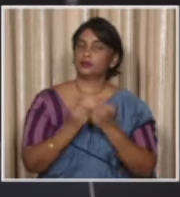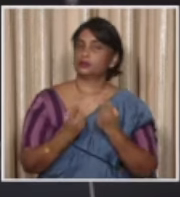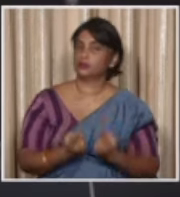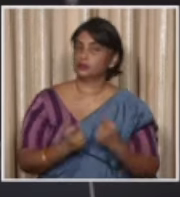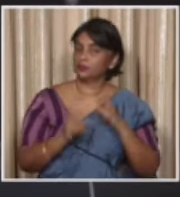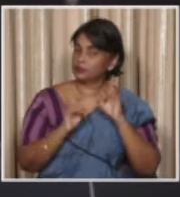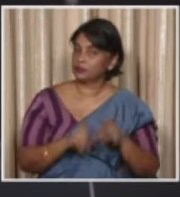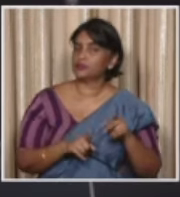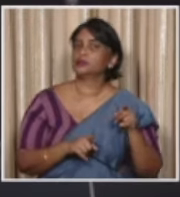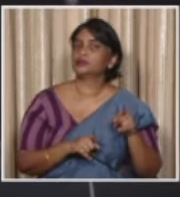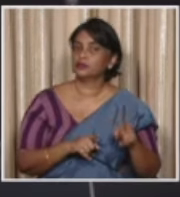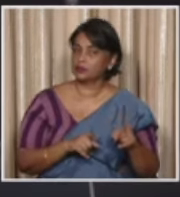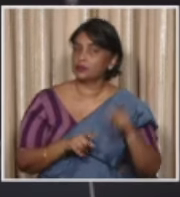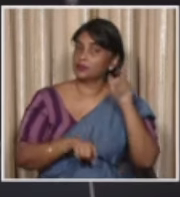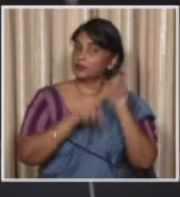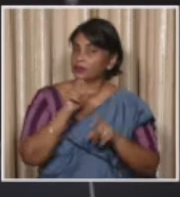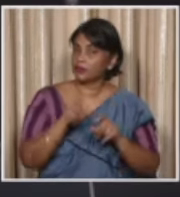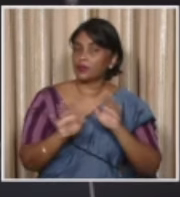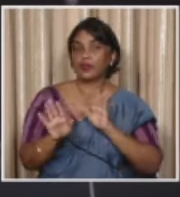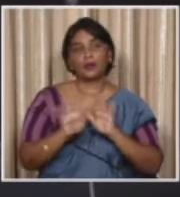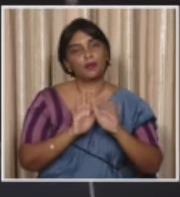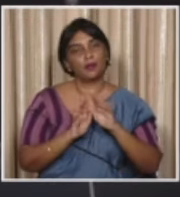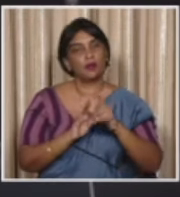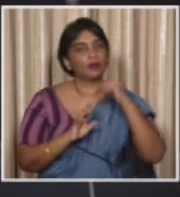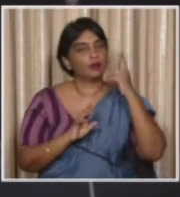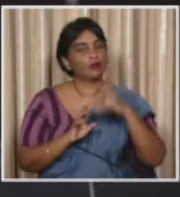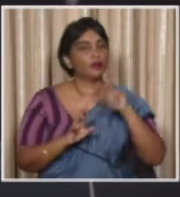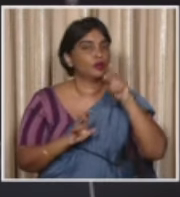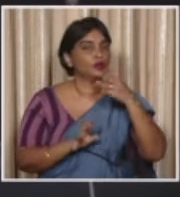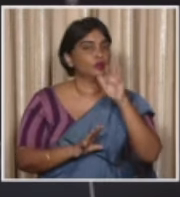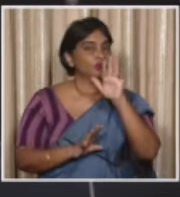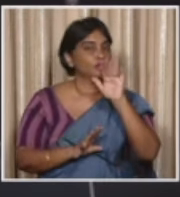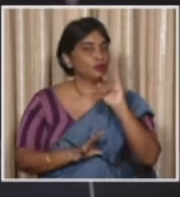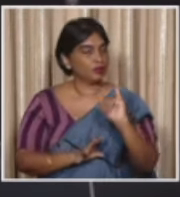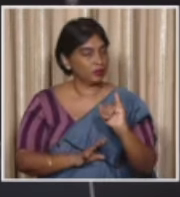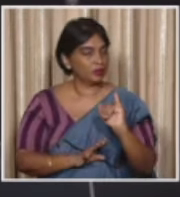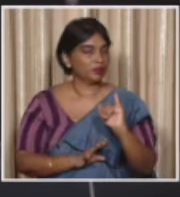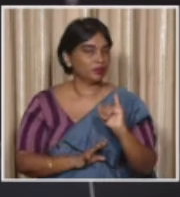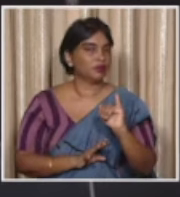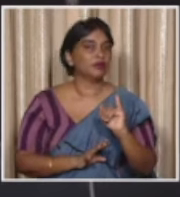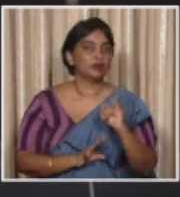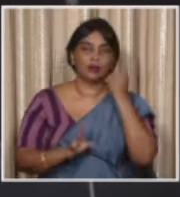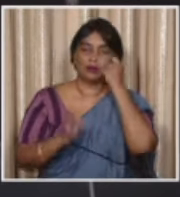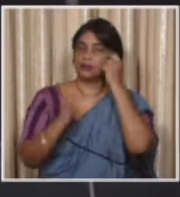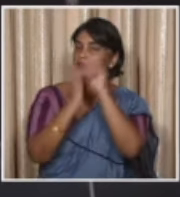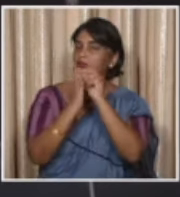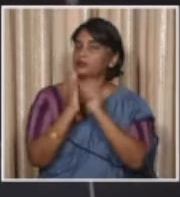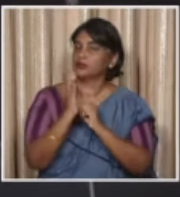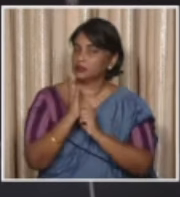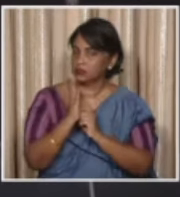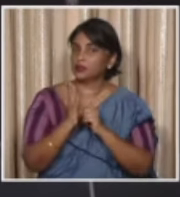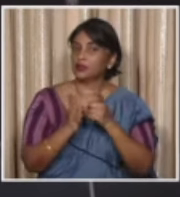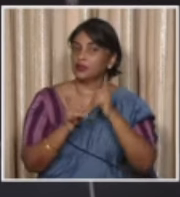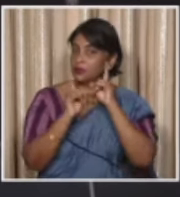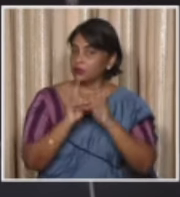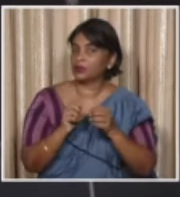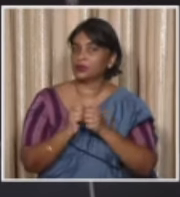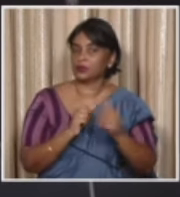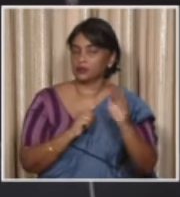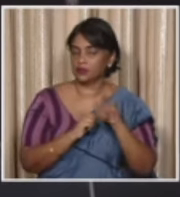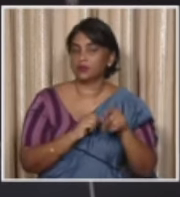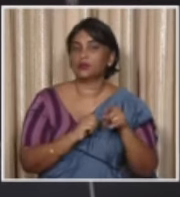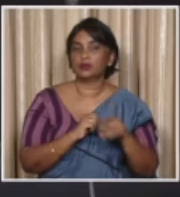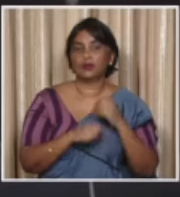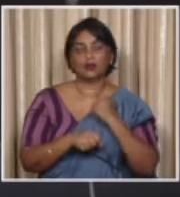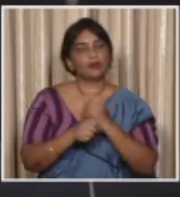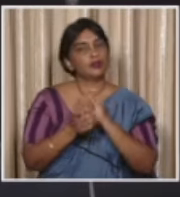අනුව මේ අය පාලන සහකාර තනතුරු 396ක් සඳහා යෝජනා කළා. ඒ යෝජනා යවලා තිනවා